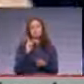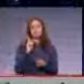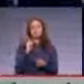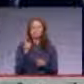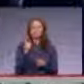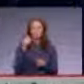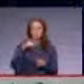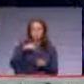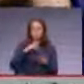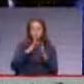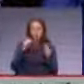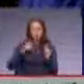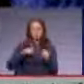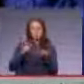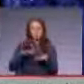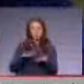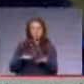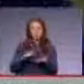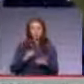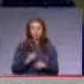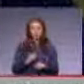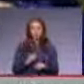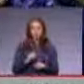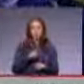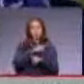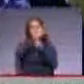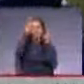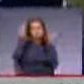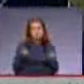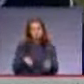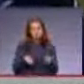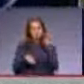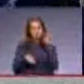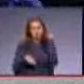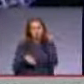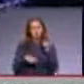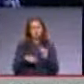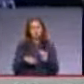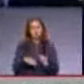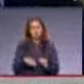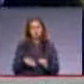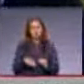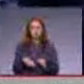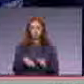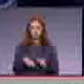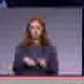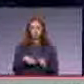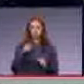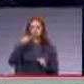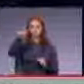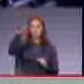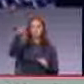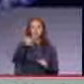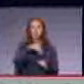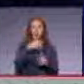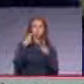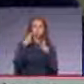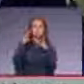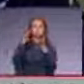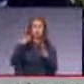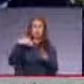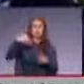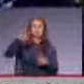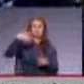ليا ابني هنا موجود ولي محل هنا موجود ورحت له. لا احنا زعق في وشي وقال لي بعيدي عني اسيب